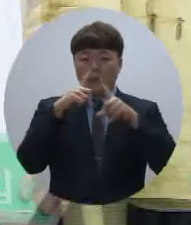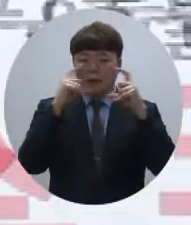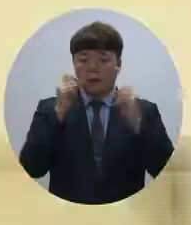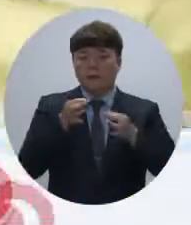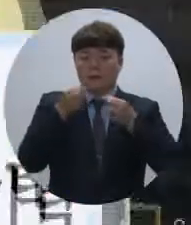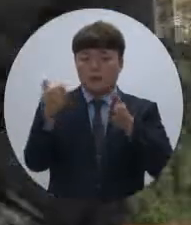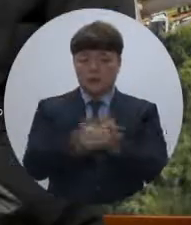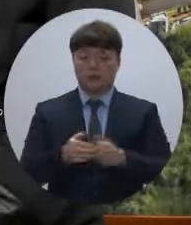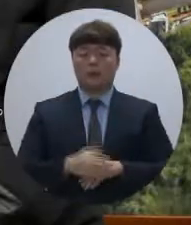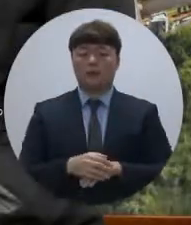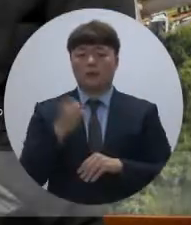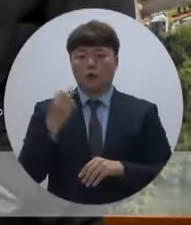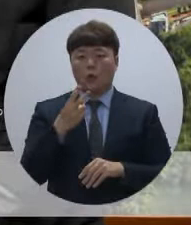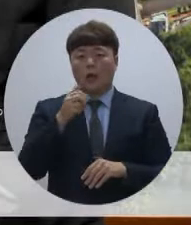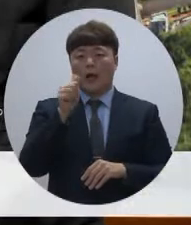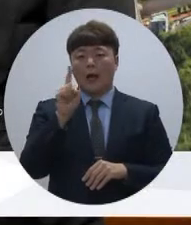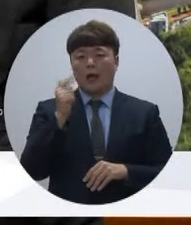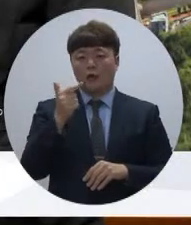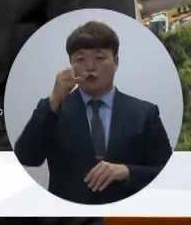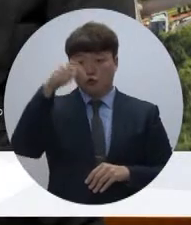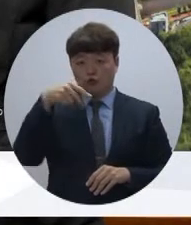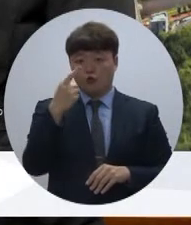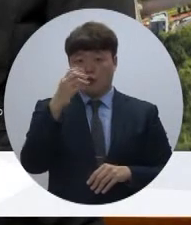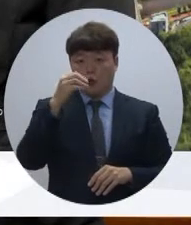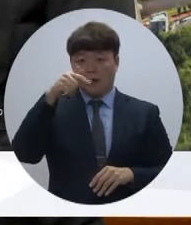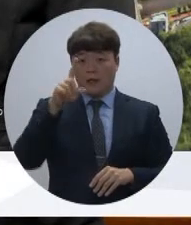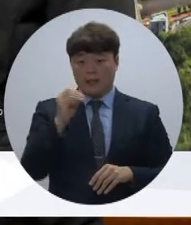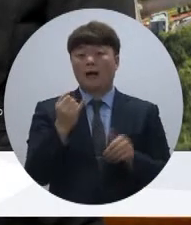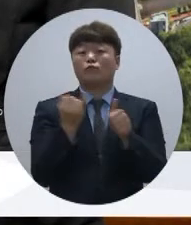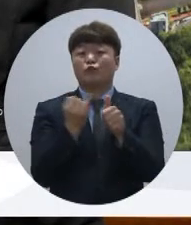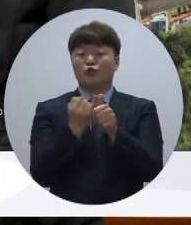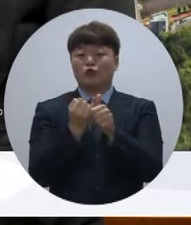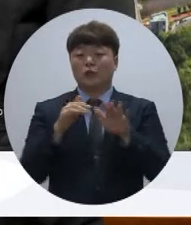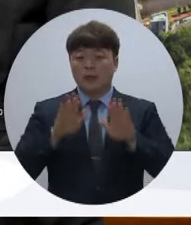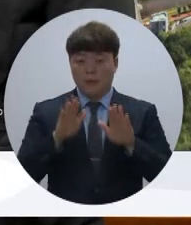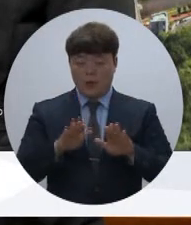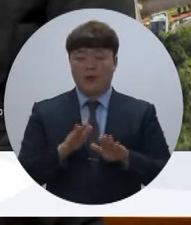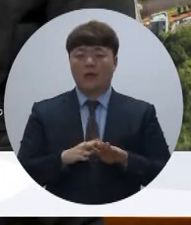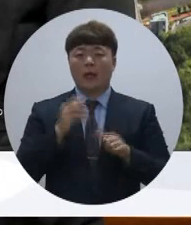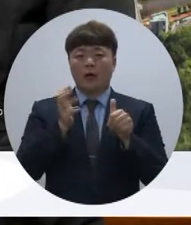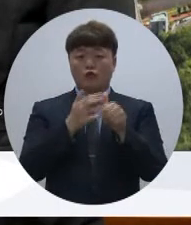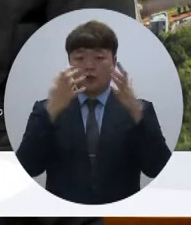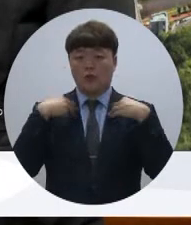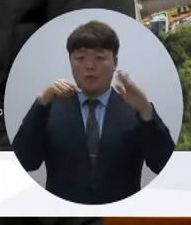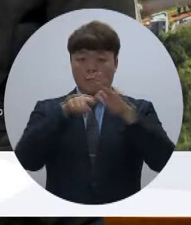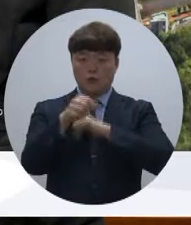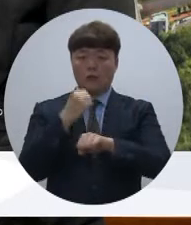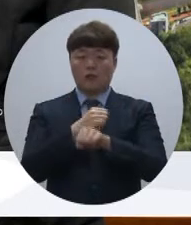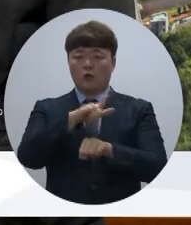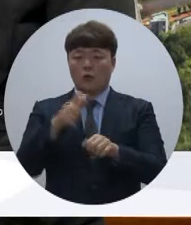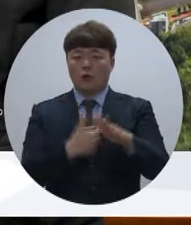기탁했습니다. 하영 한우농장을 운영하는 이하영 박영철 부부는 합천군청을 방문해